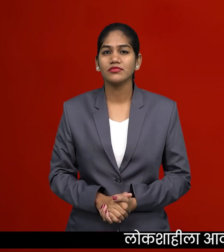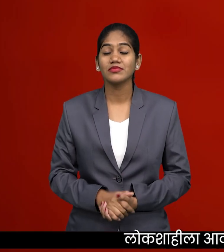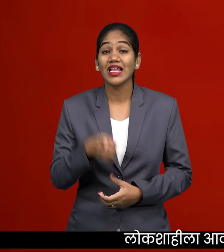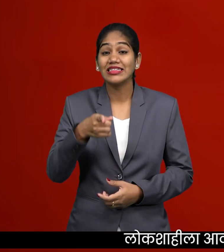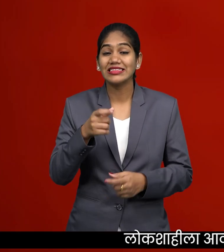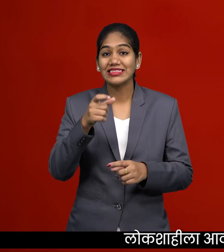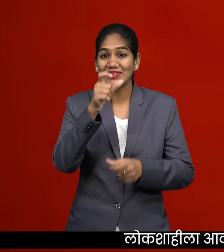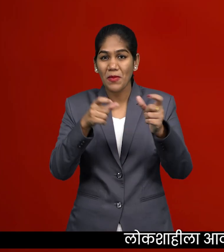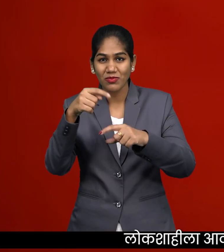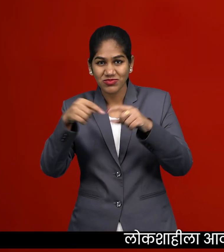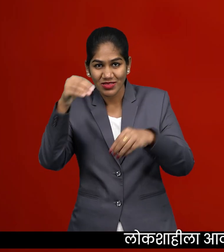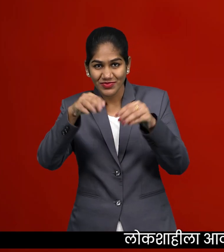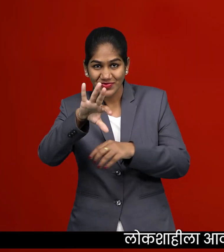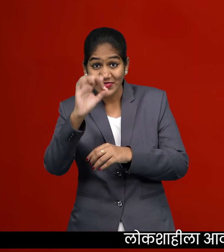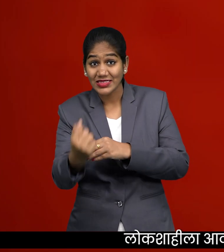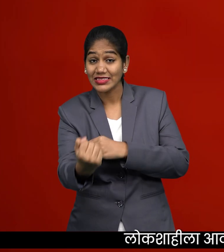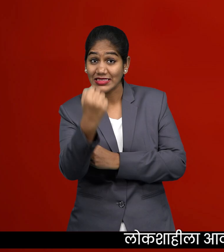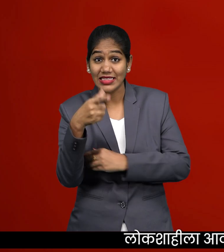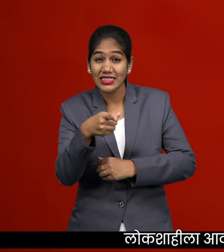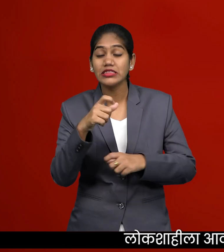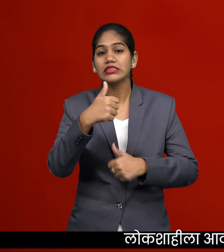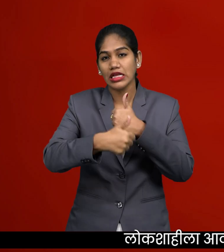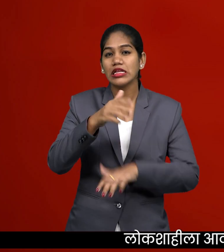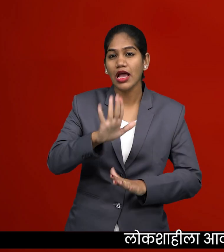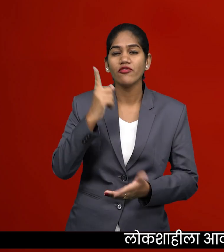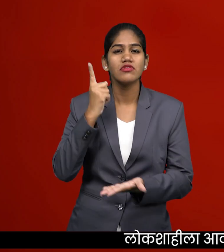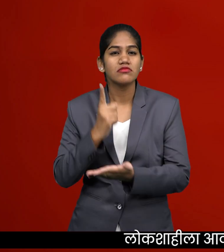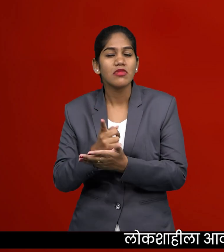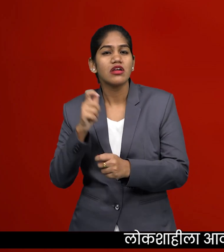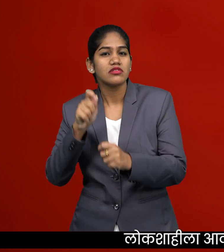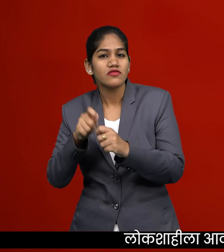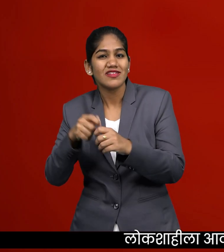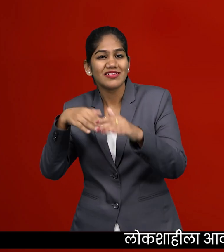लोकशाहीला आव्हाने आहेत, पण घटनात्मक कायदा